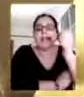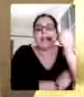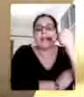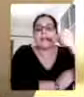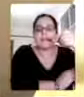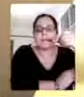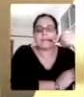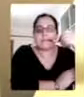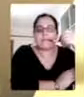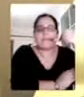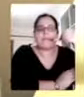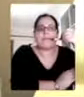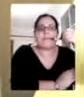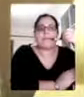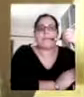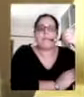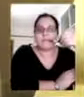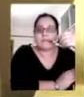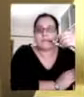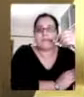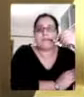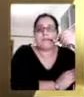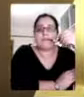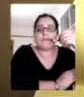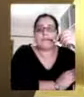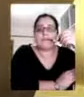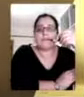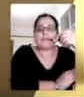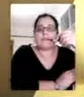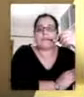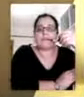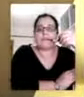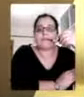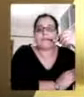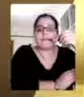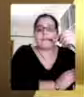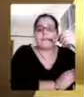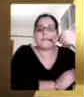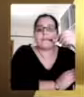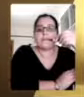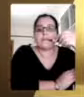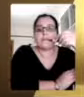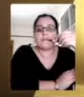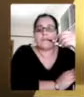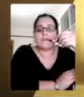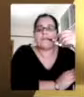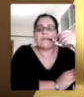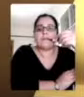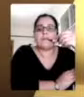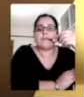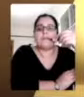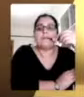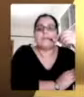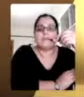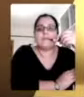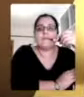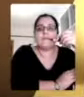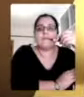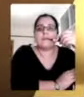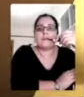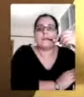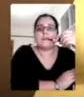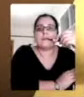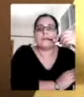bunu şeyde göstereceğim diye size çıkartıp açmıştım daha evvelden. Ya şu bileziği çıkarttıktan sonra içinde kalan o kapak